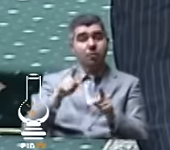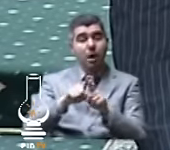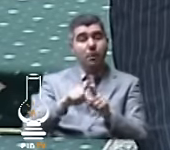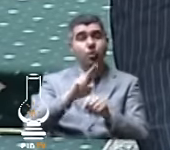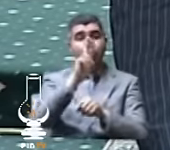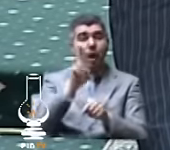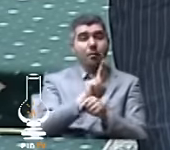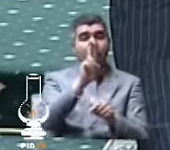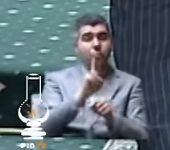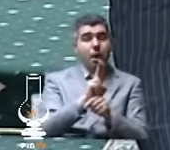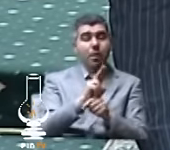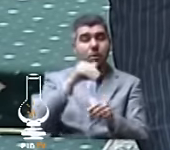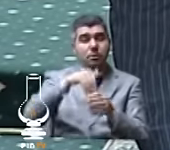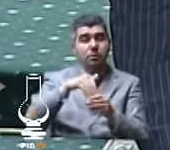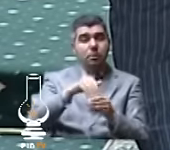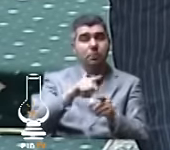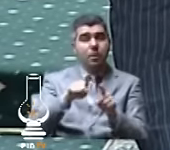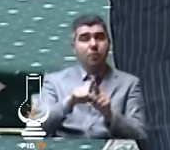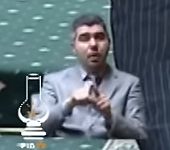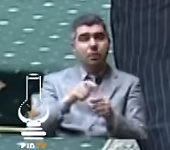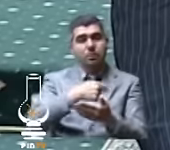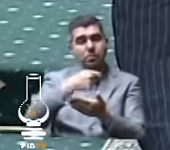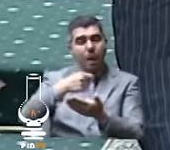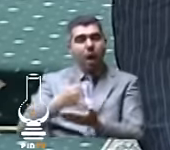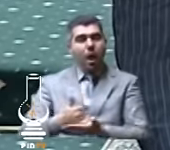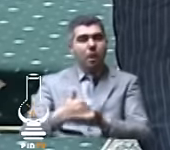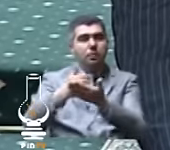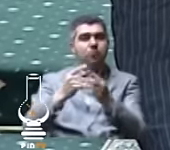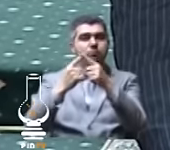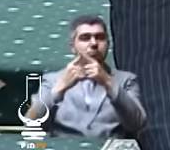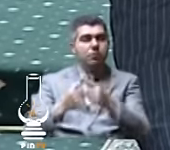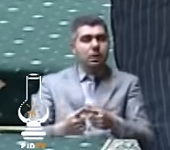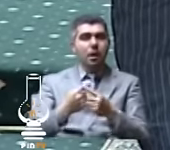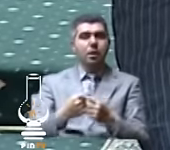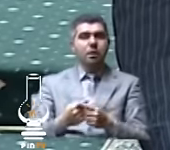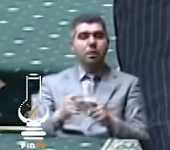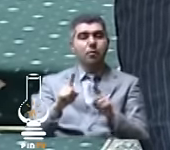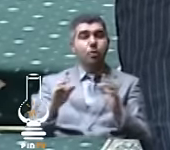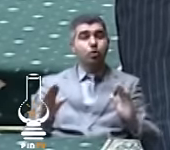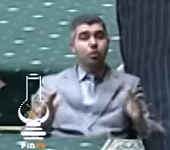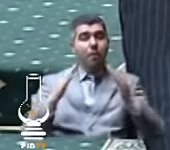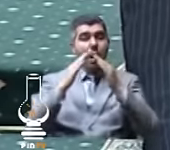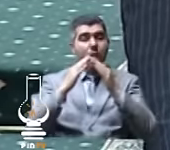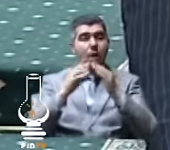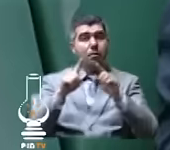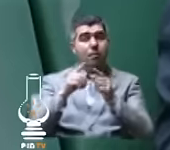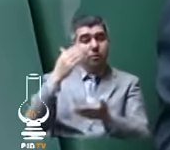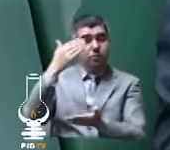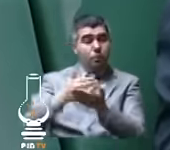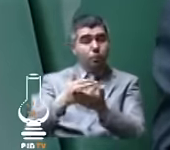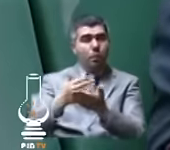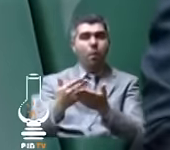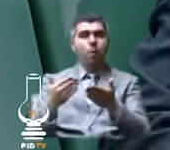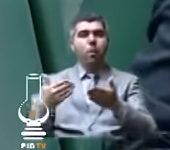الجامعات إن شاء الله، باش الجامعات اللي ما استافدتش تستافد تعطي لها الأولوية، اللي محاصرة في الجبال تعطي لها الأولوية، جزء من اللي فات